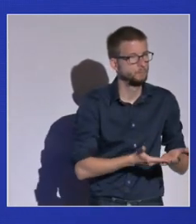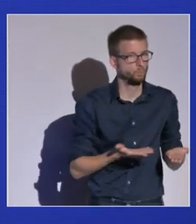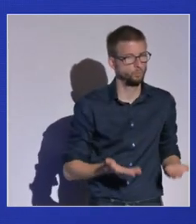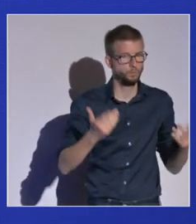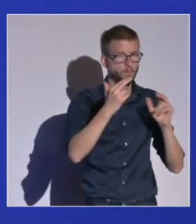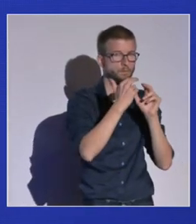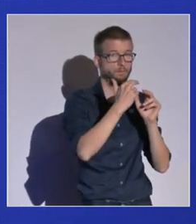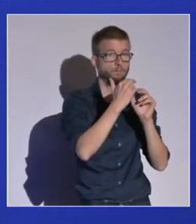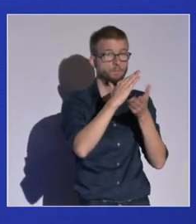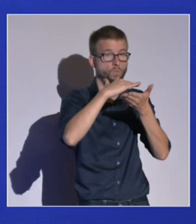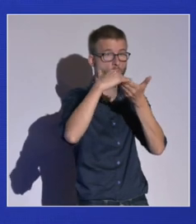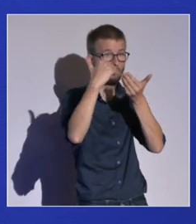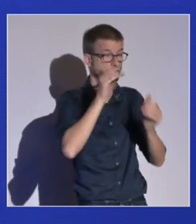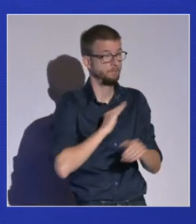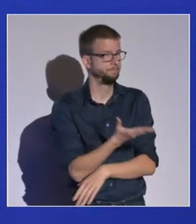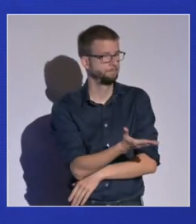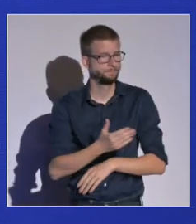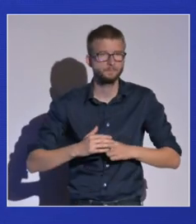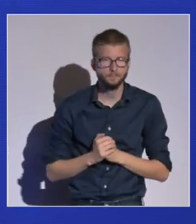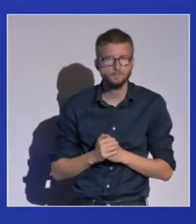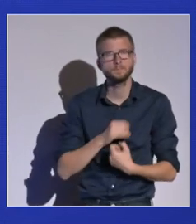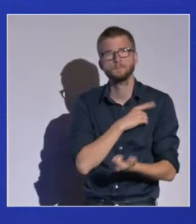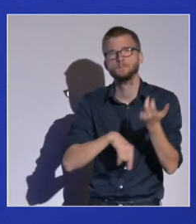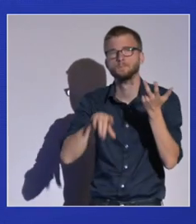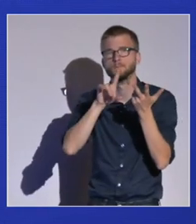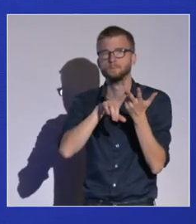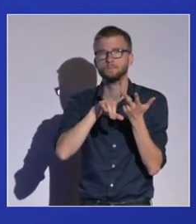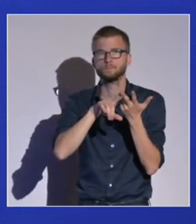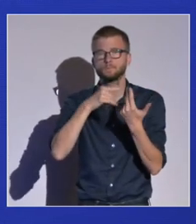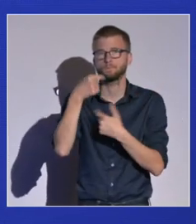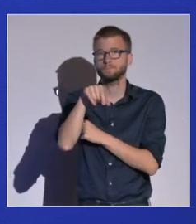d'aujourd'hui. Troisième chose, il faut